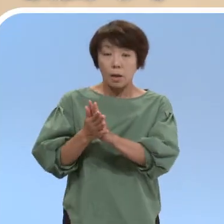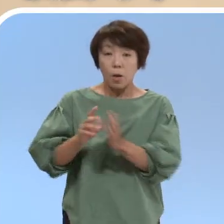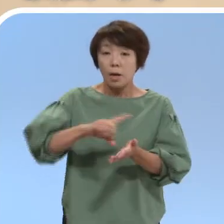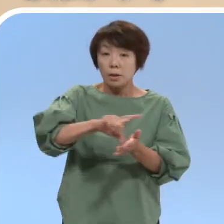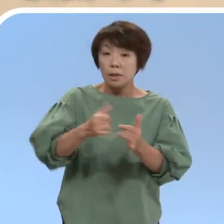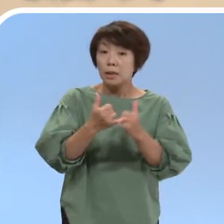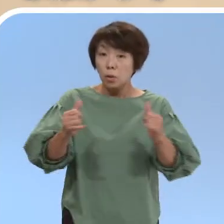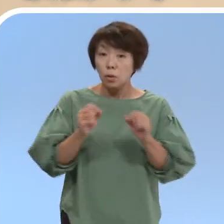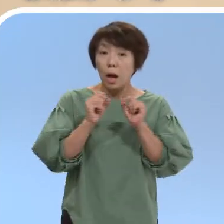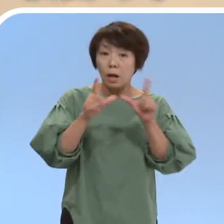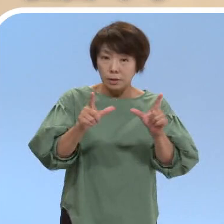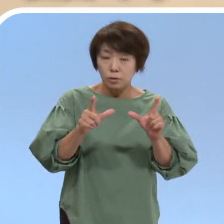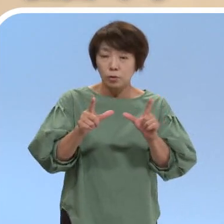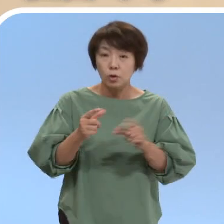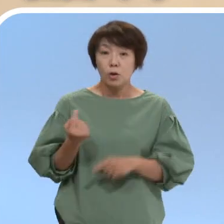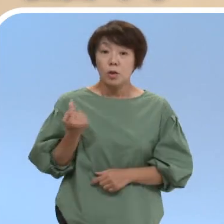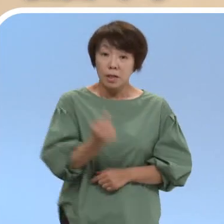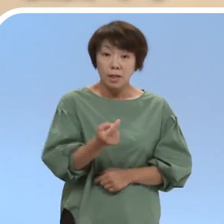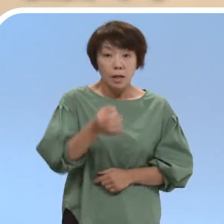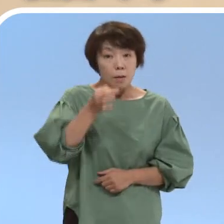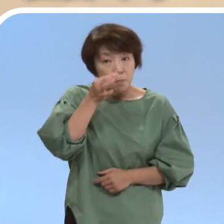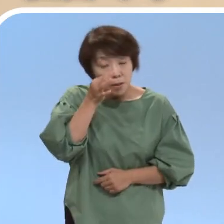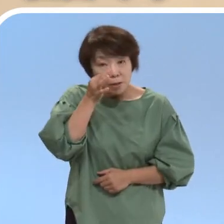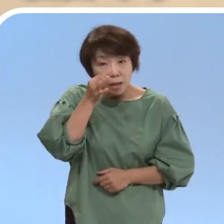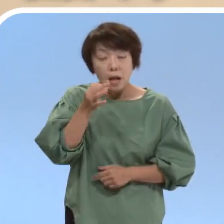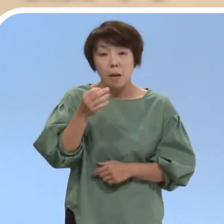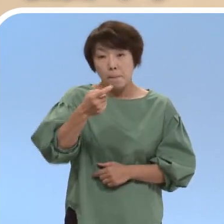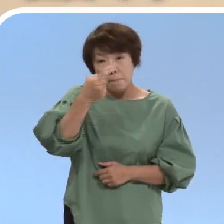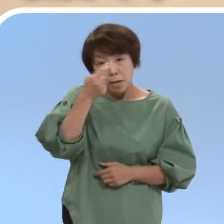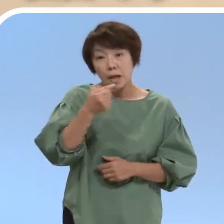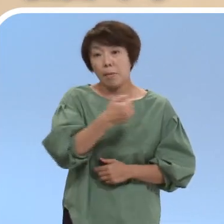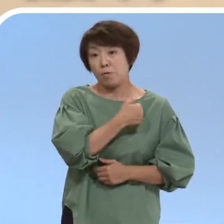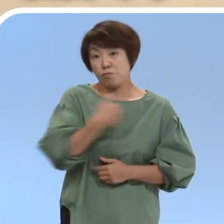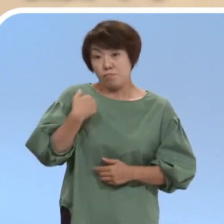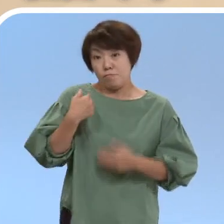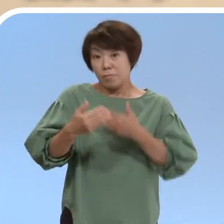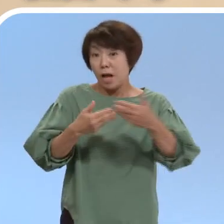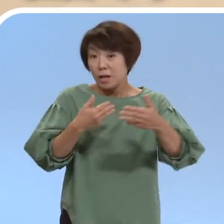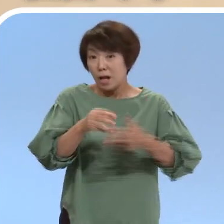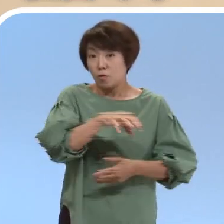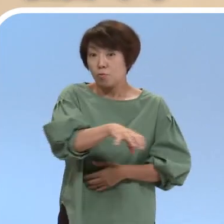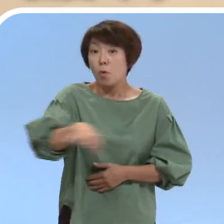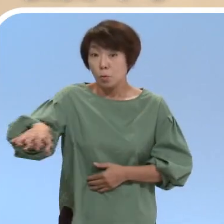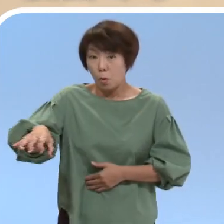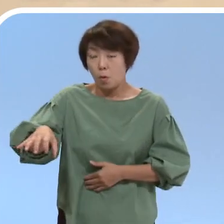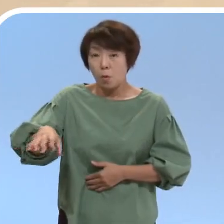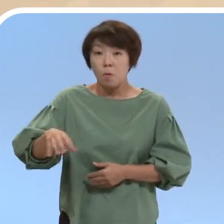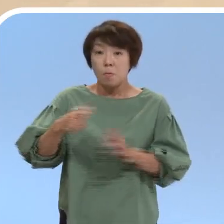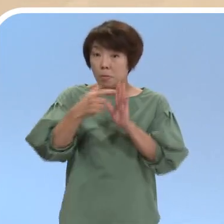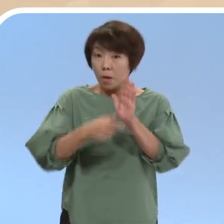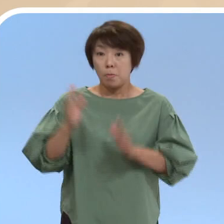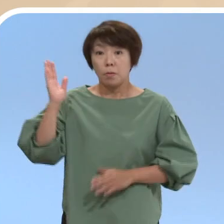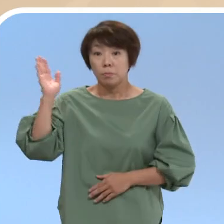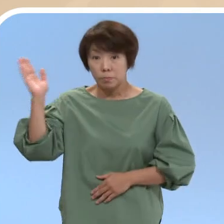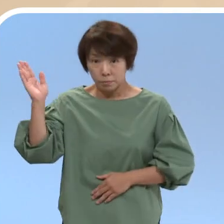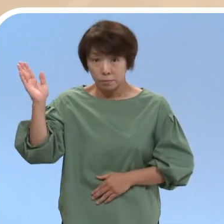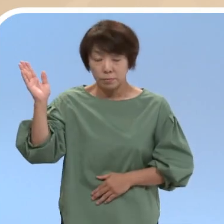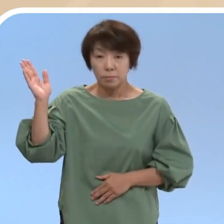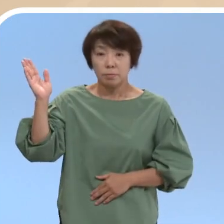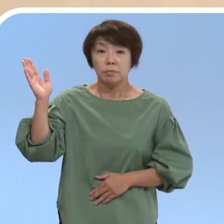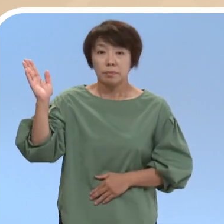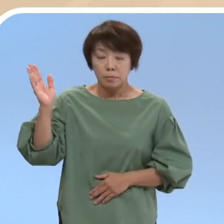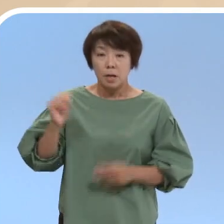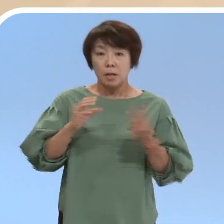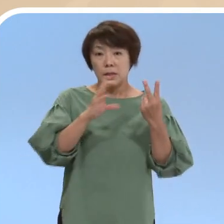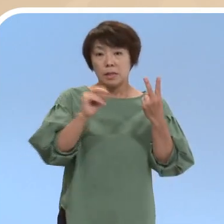兵庫県では地域の人が発信する来て、見て、学べる体験スポットを兵庫フィールドパビリオン